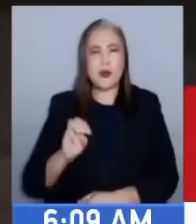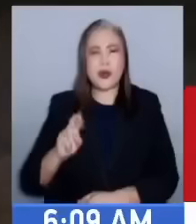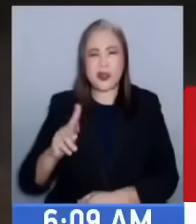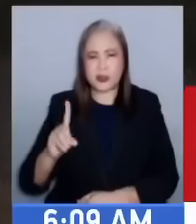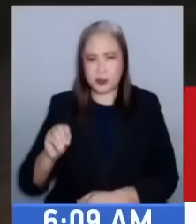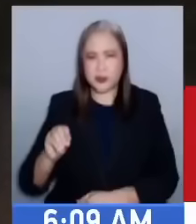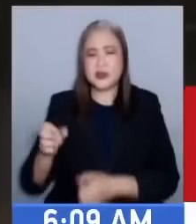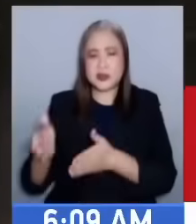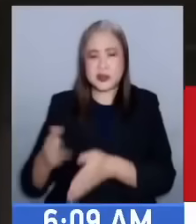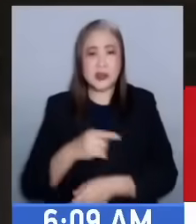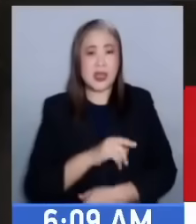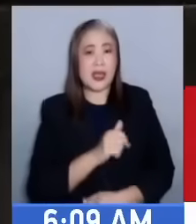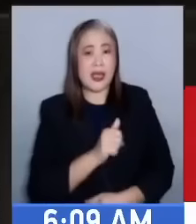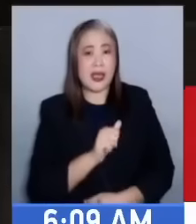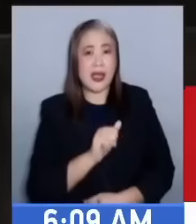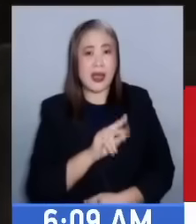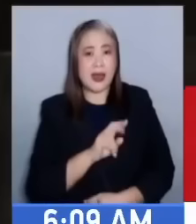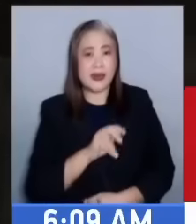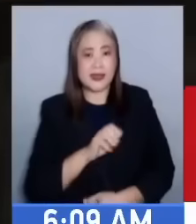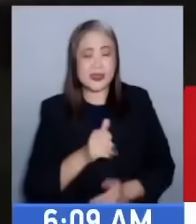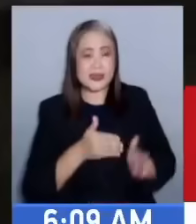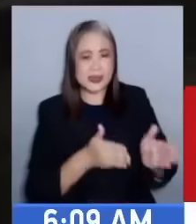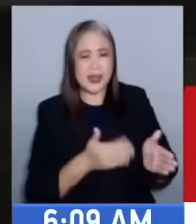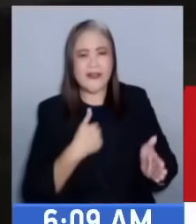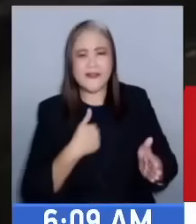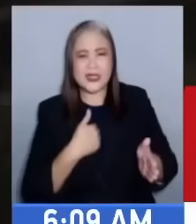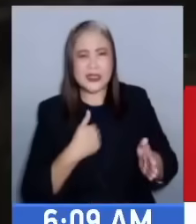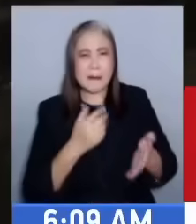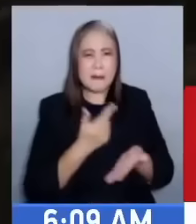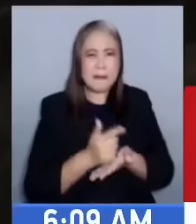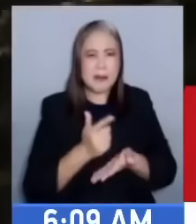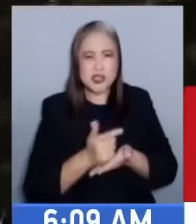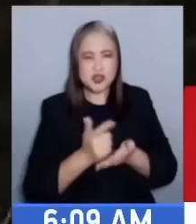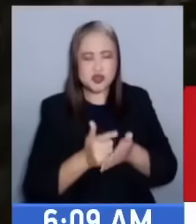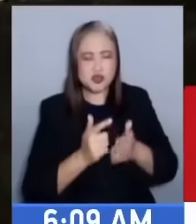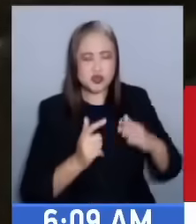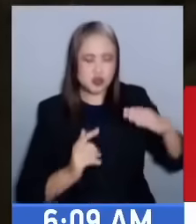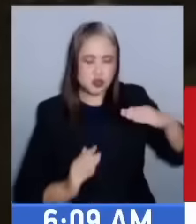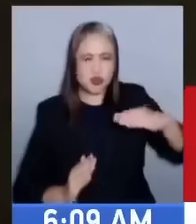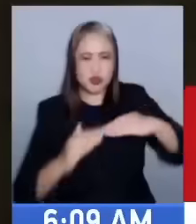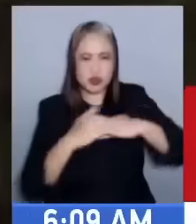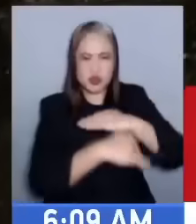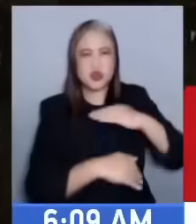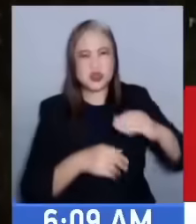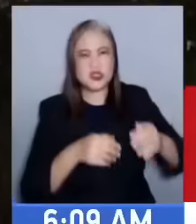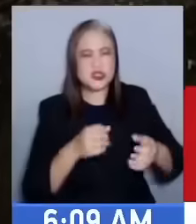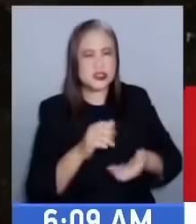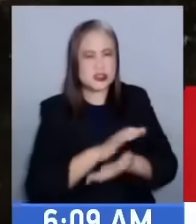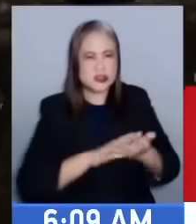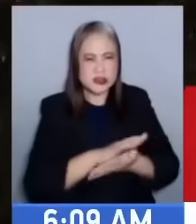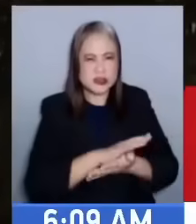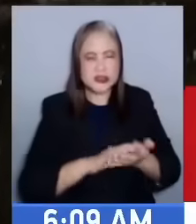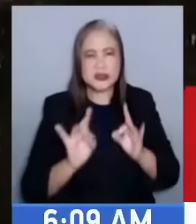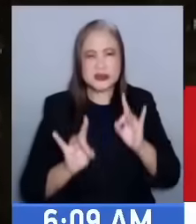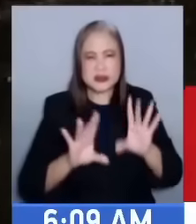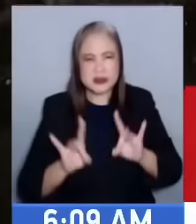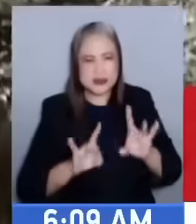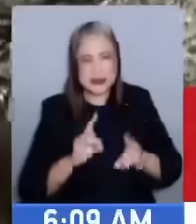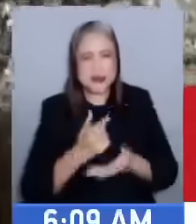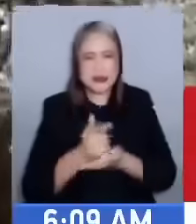Steel fence malapit sa Creek ang mga basurang inanod ng baha magkahalong putik at mga basura rin ang tumambad sa Maria